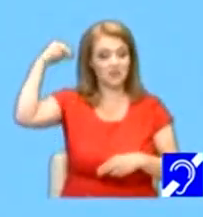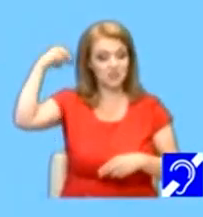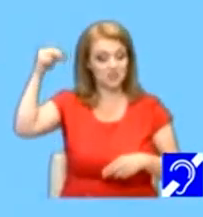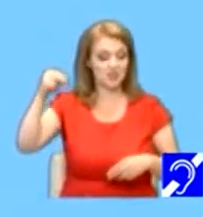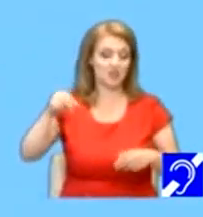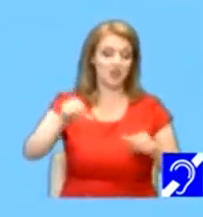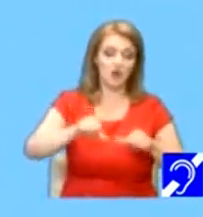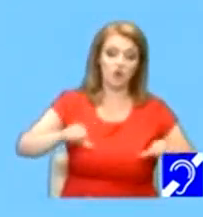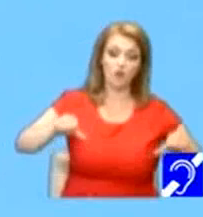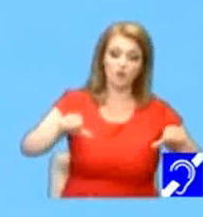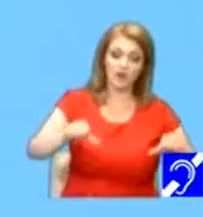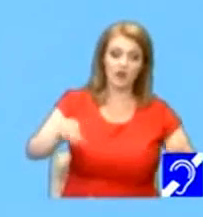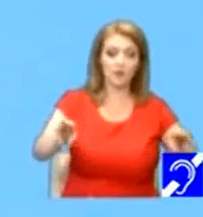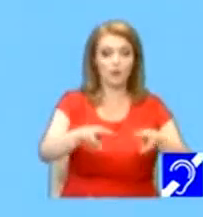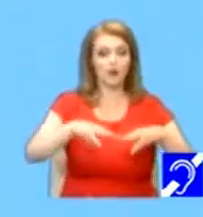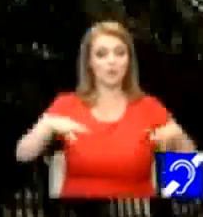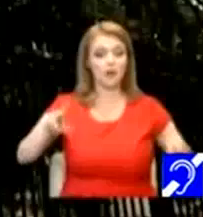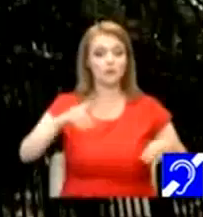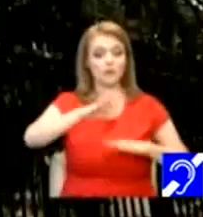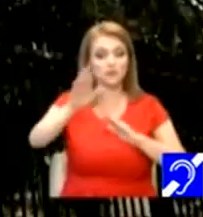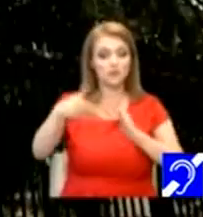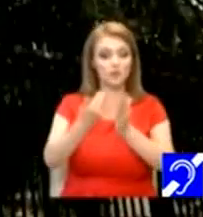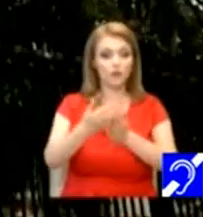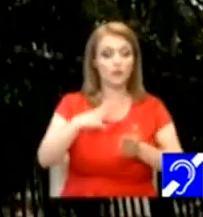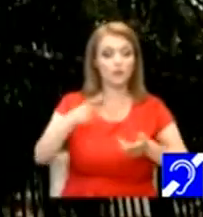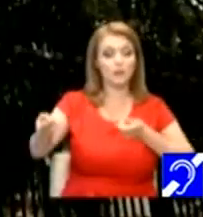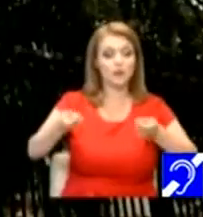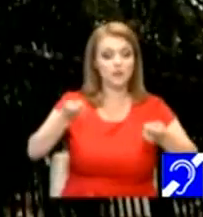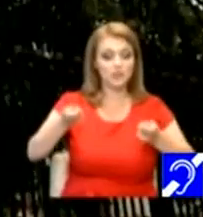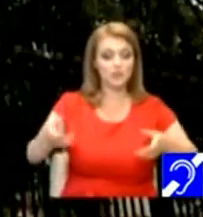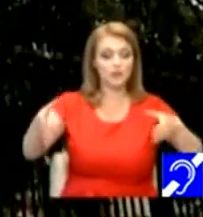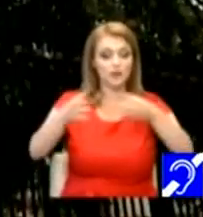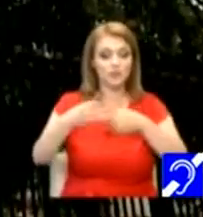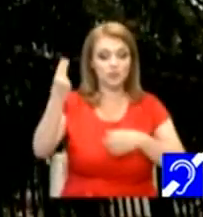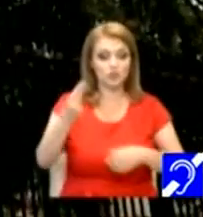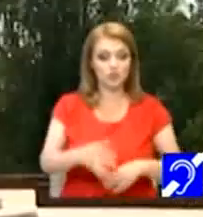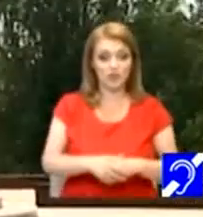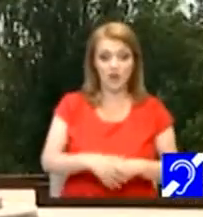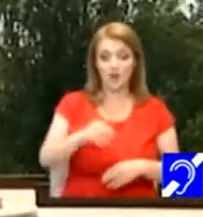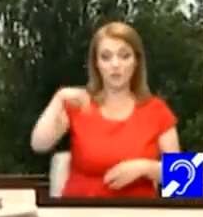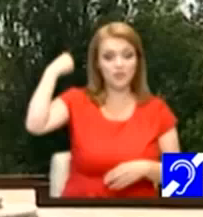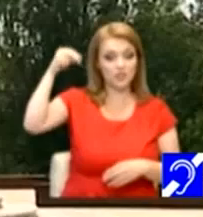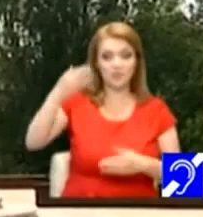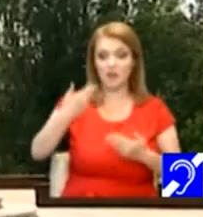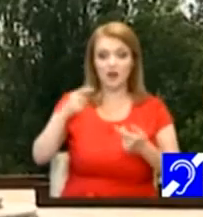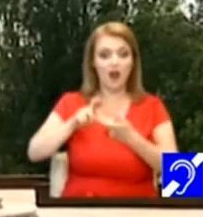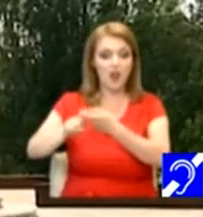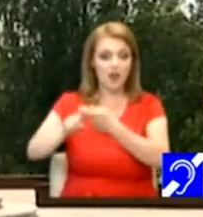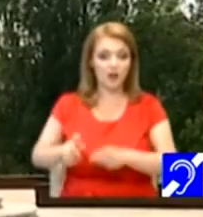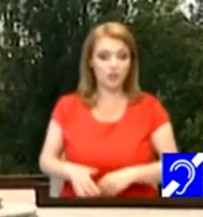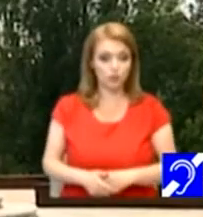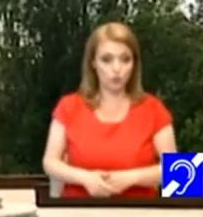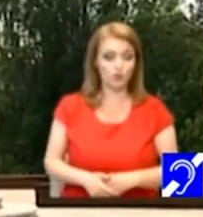sau parlament atâta timp cât au fost conduse de socialiști. Deși președintele nu are nicio treabă cu administrația locală, Ceban se